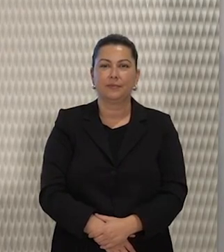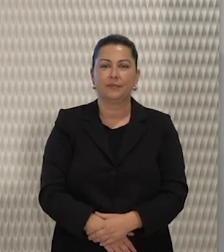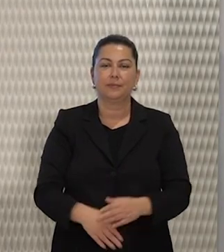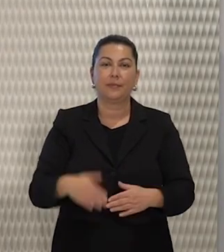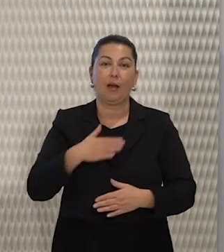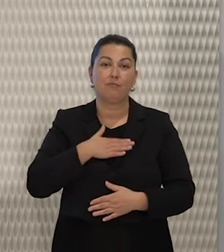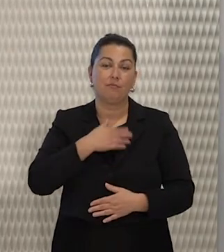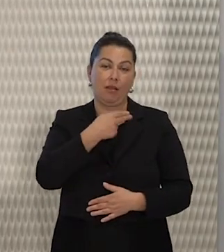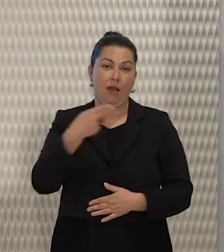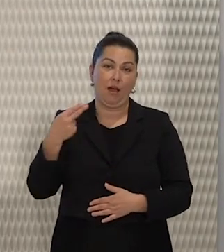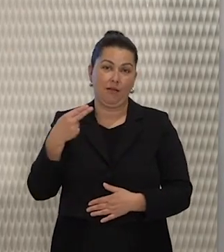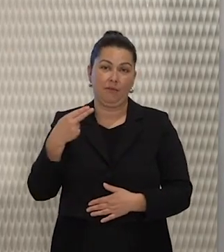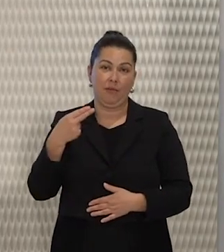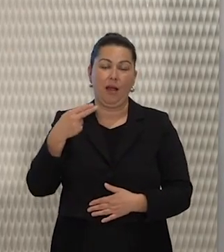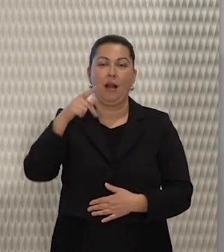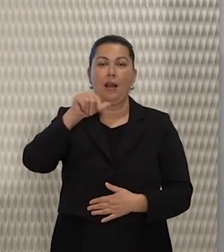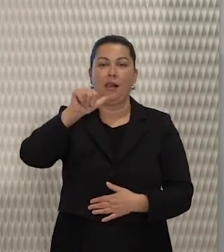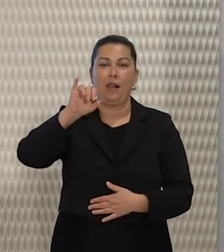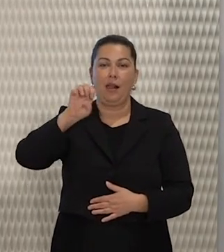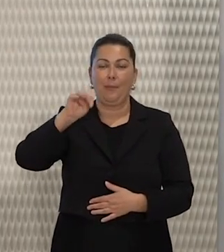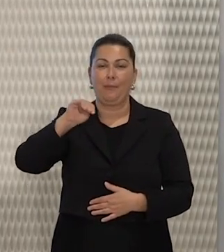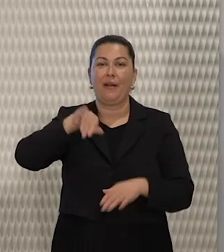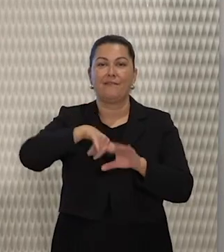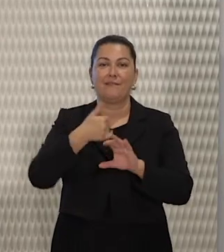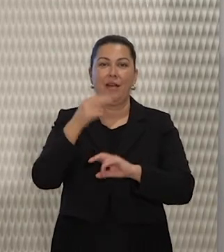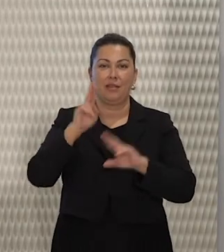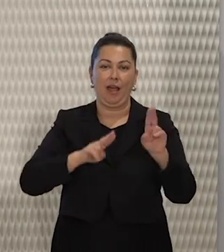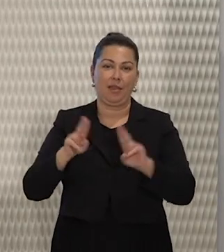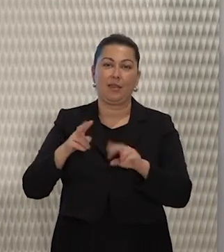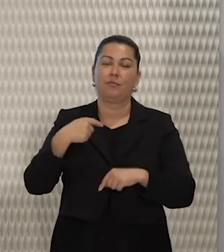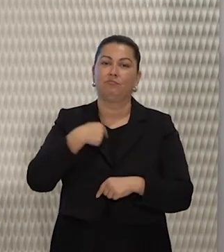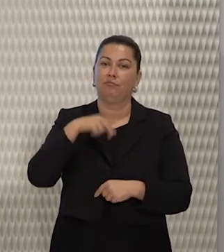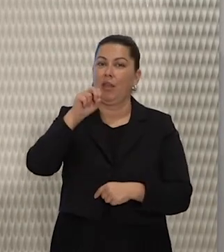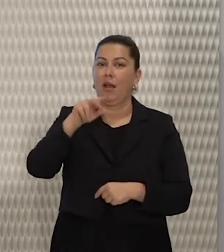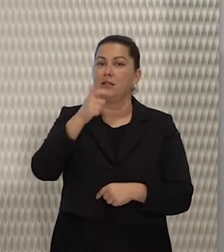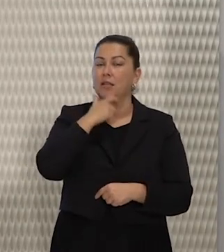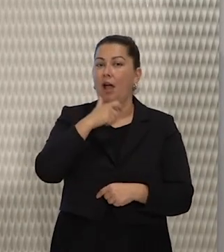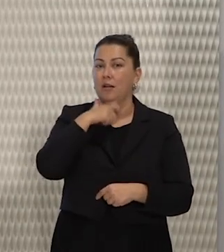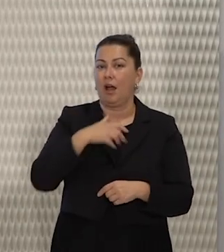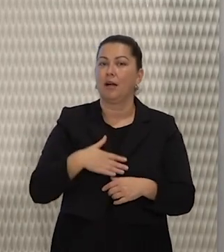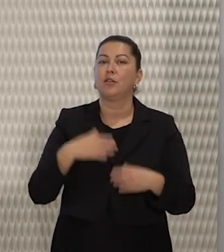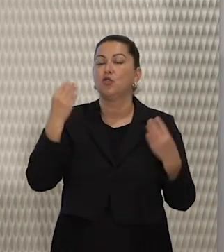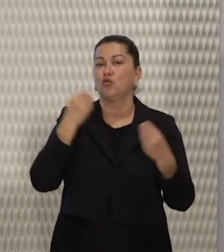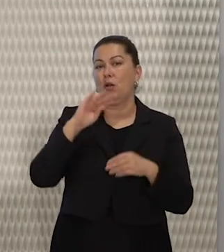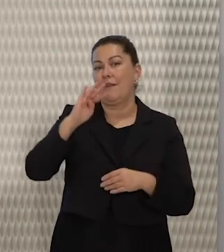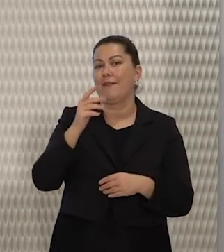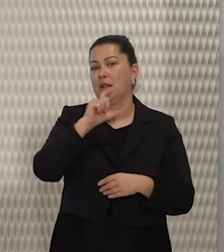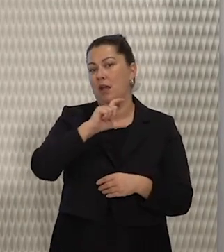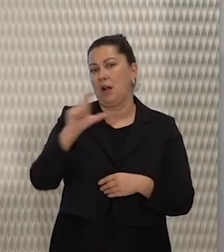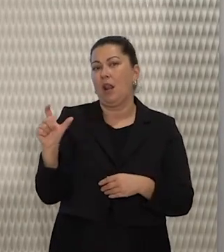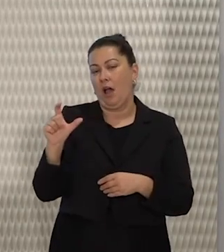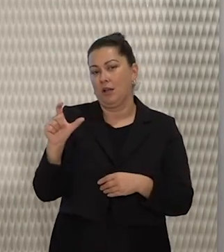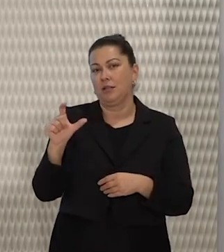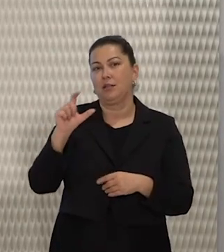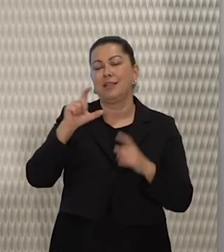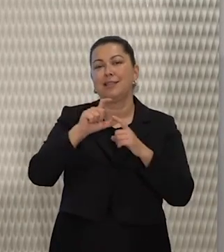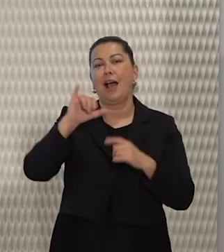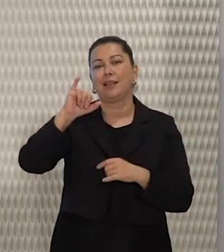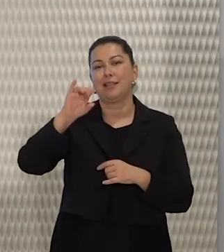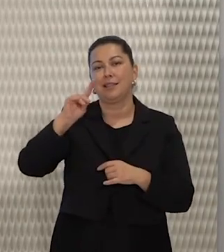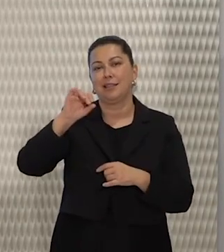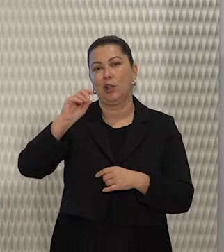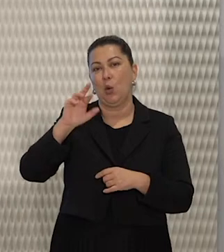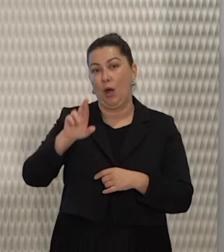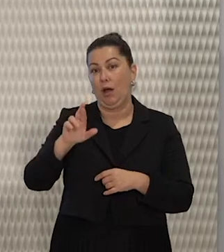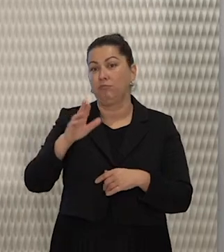Mein Name ist Liam Weingartner. Ich bin 13 Jahre alt, Schüler der 4. Klasse in St. Isidor und habe